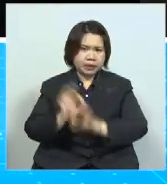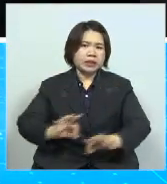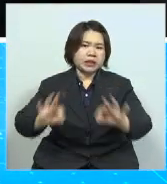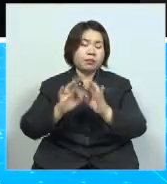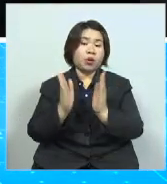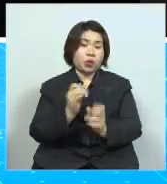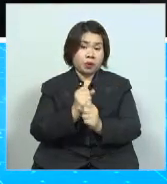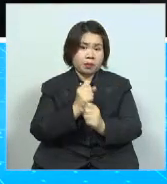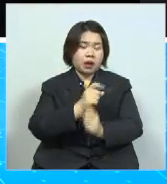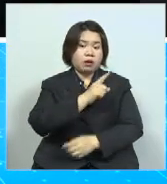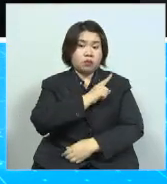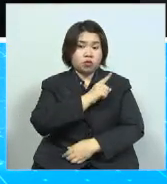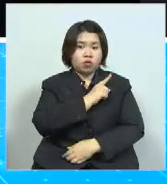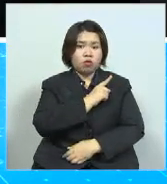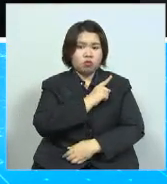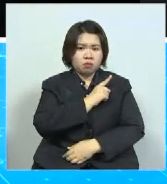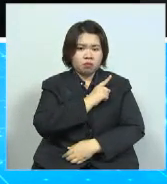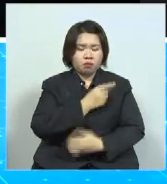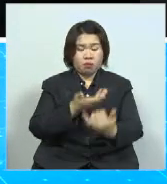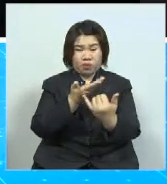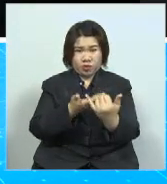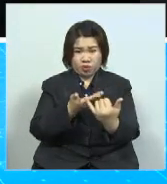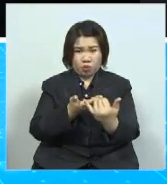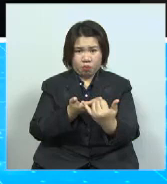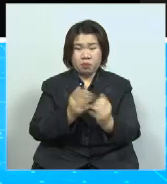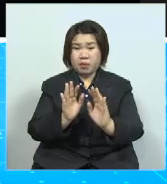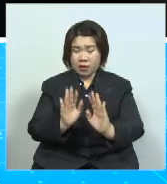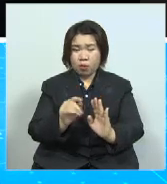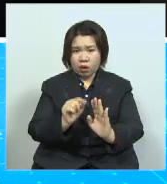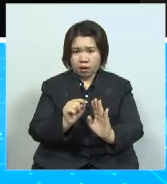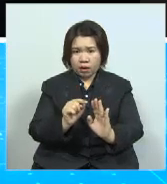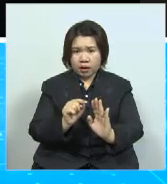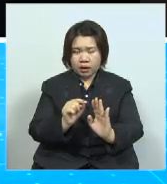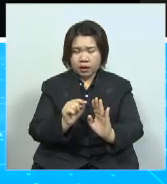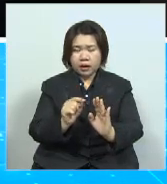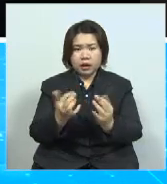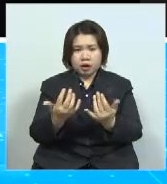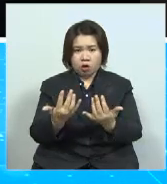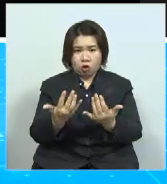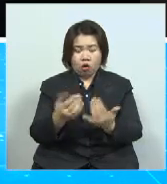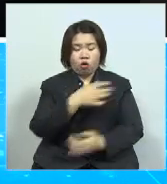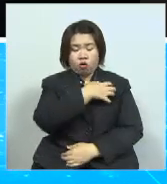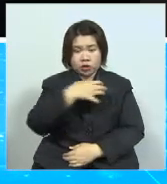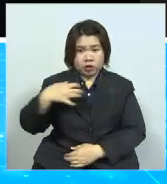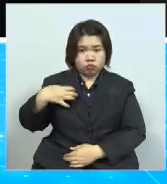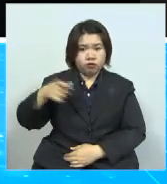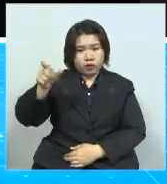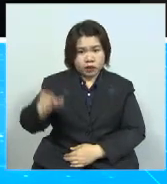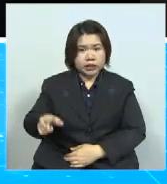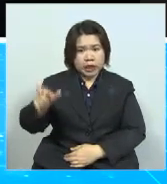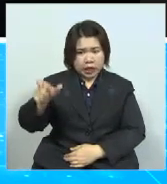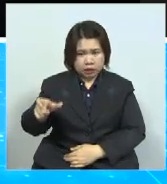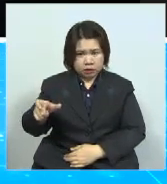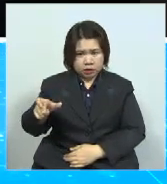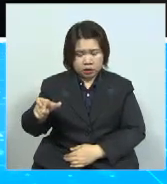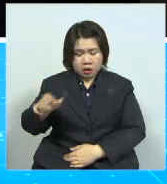ที่หรือโรงพยาบาลที่เก็บร่างหรือศพไว้นะครับโดยเจ้าหน้าที่ของสถานทูตจากปารีสก็บินมาที่ส